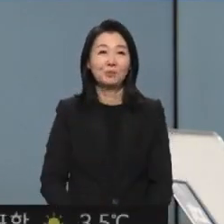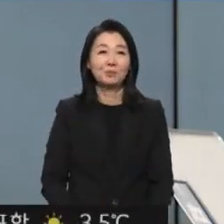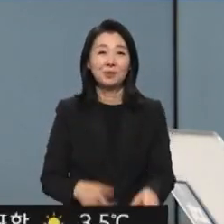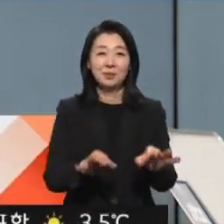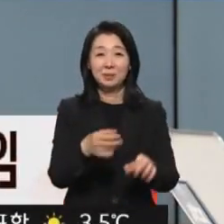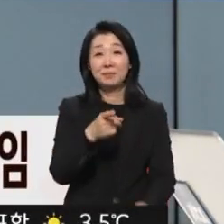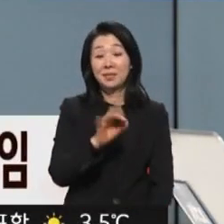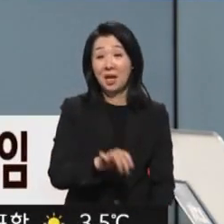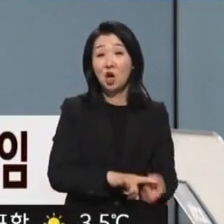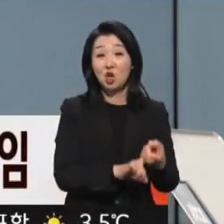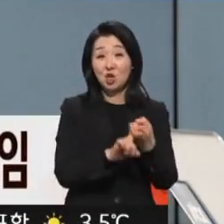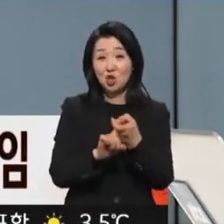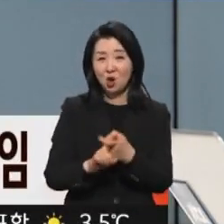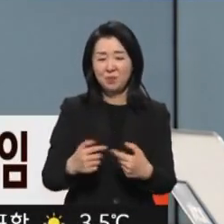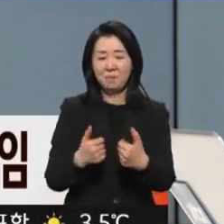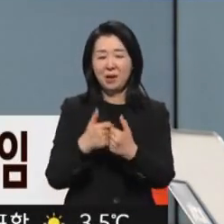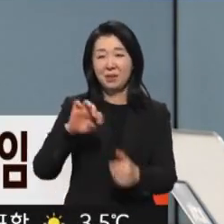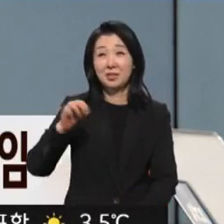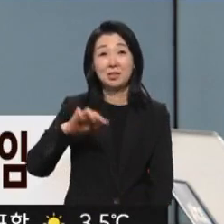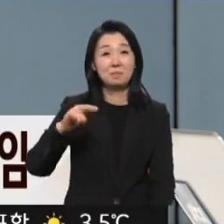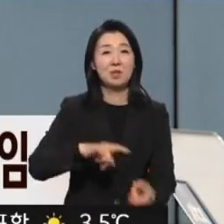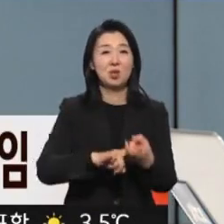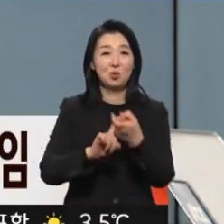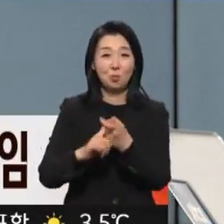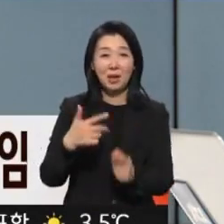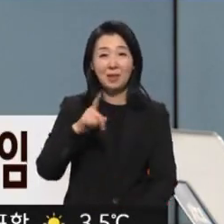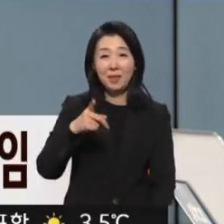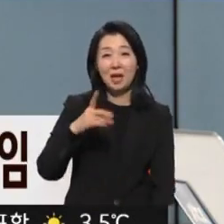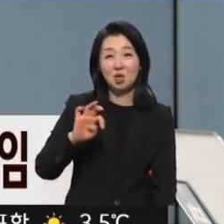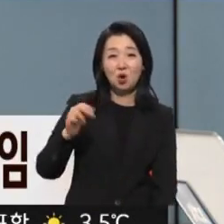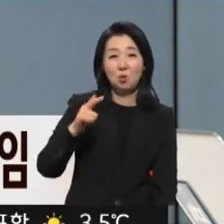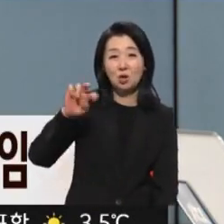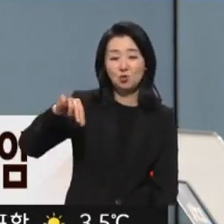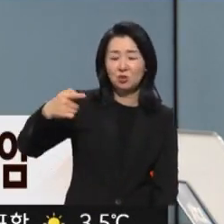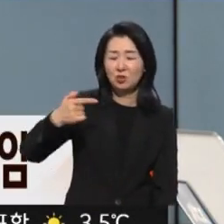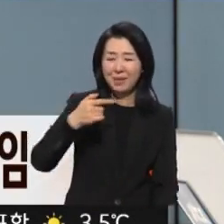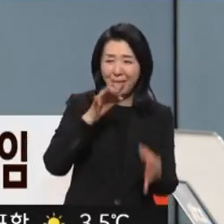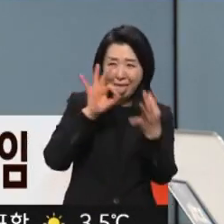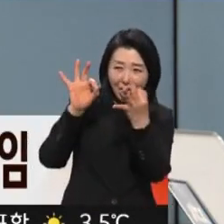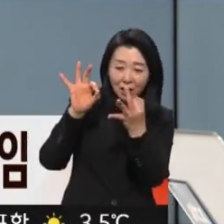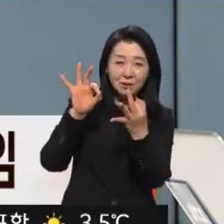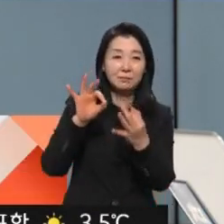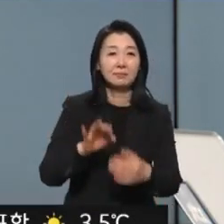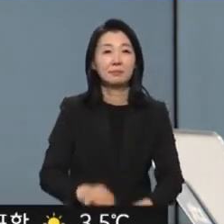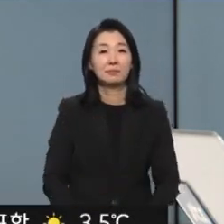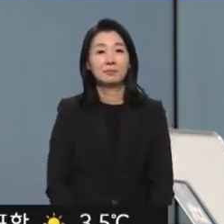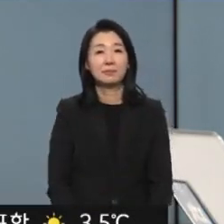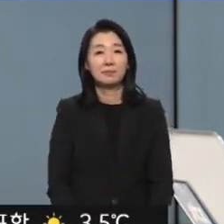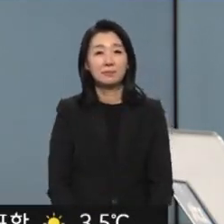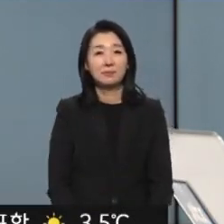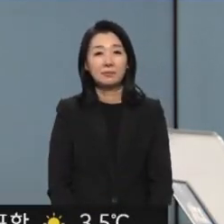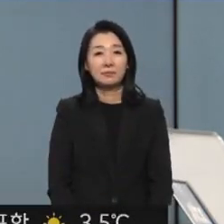정리하겠습니다. 김장연대 맞선 신비동맹, 나경원, 유승민은 출마 눈치 게임으로 제목을 잡겠습니다.